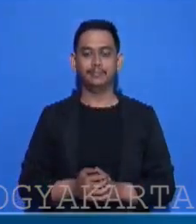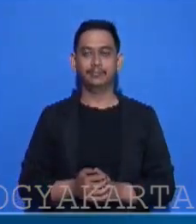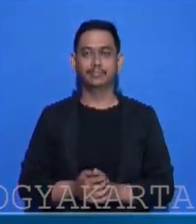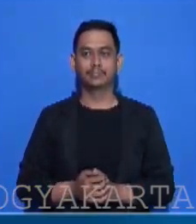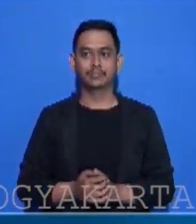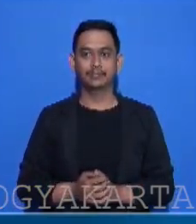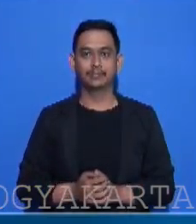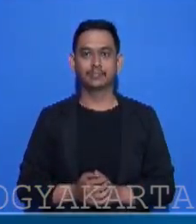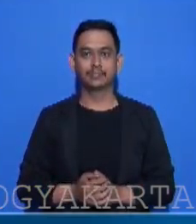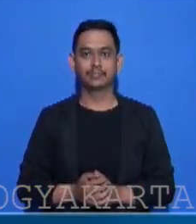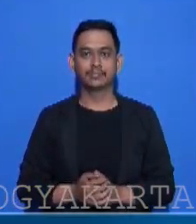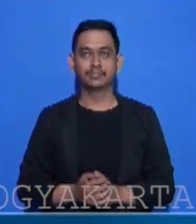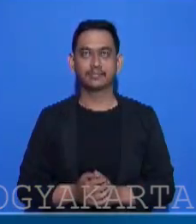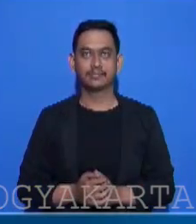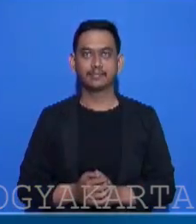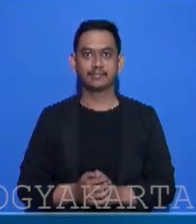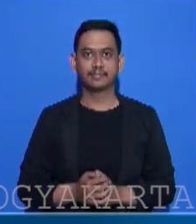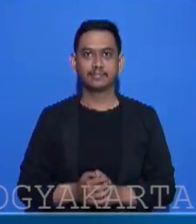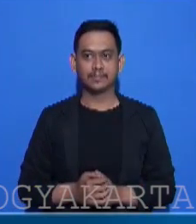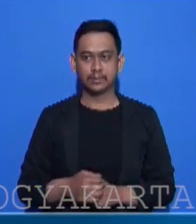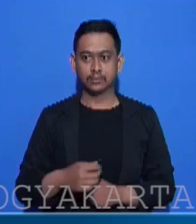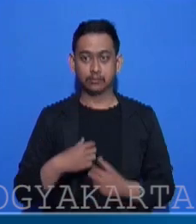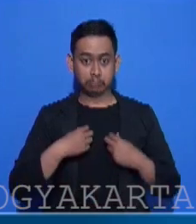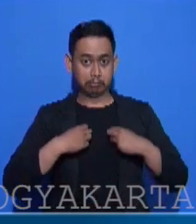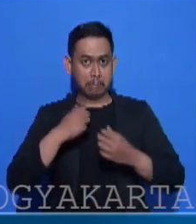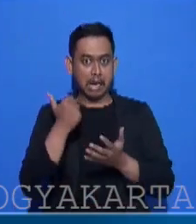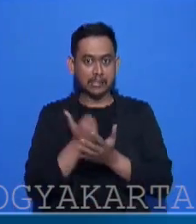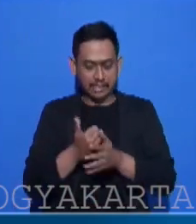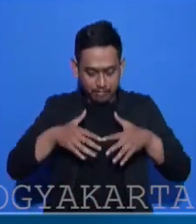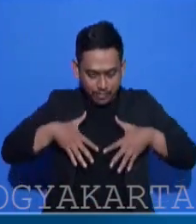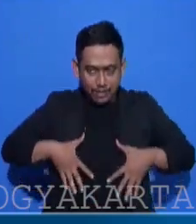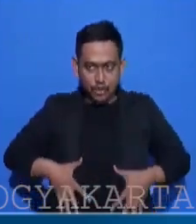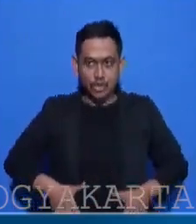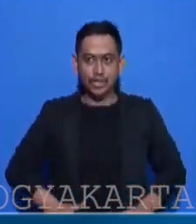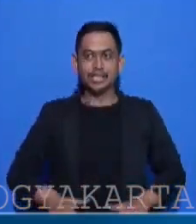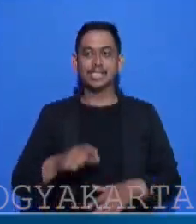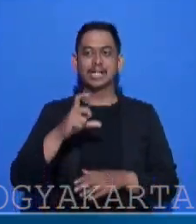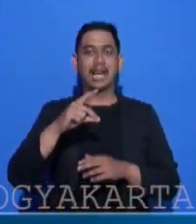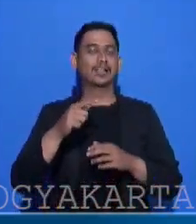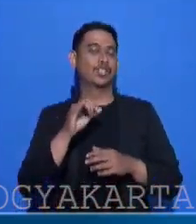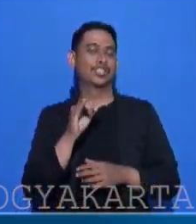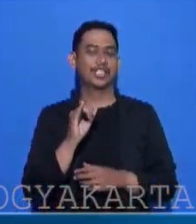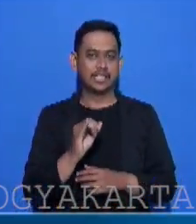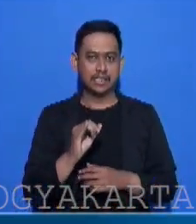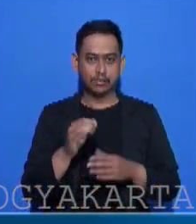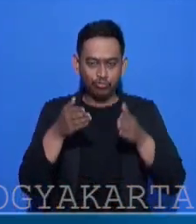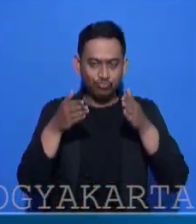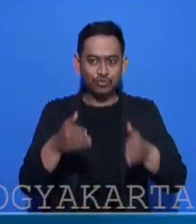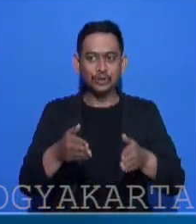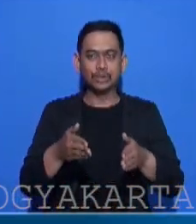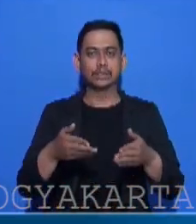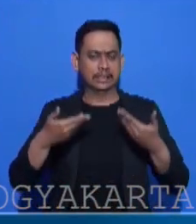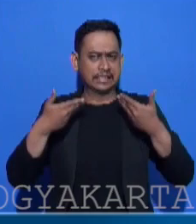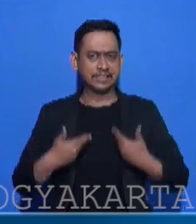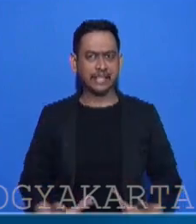Sebagai salah satu pakaian tradisional Indonesia, kebaya memiliki keunikan dan ciri khas yang menarik. Di balik kesederhanaannya, busana yang